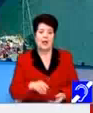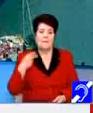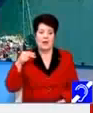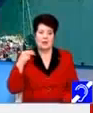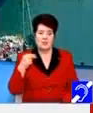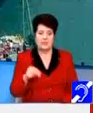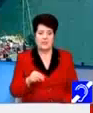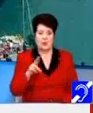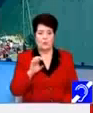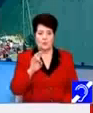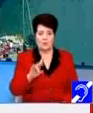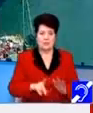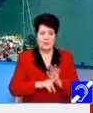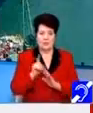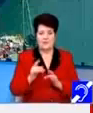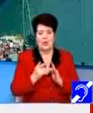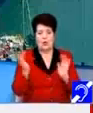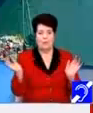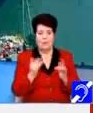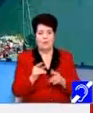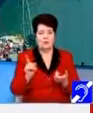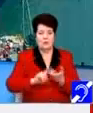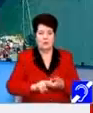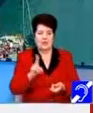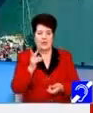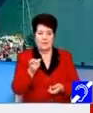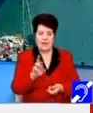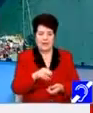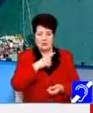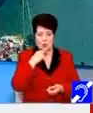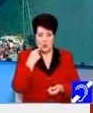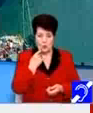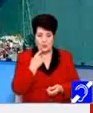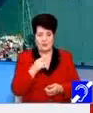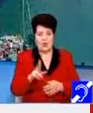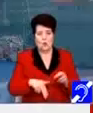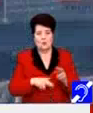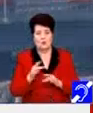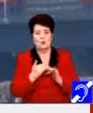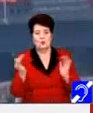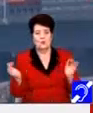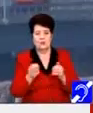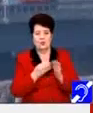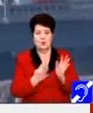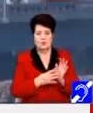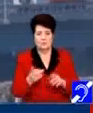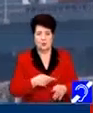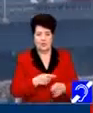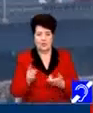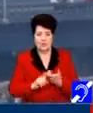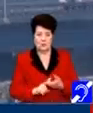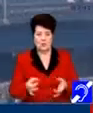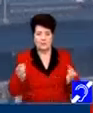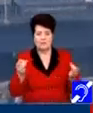Președintele rus Vladimir Putin a inaugurat podul care face legătura dintre Crimeea și Rusia. Construcția lungă de 19 km este